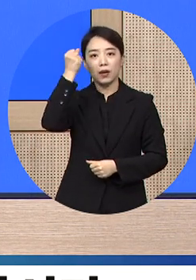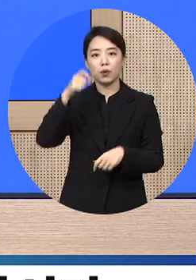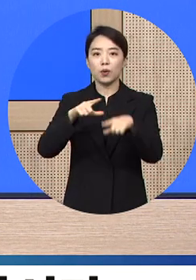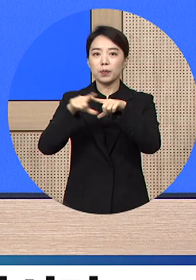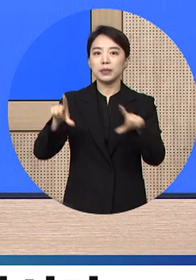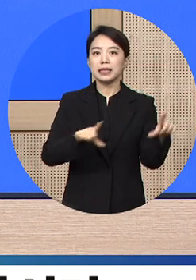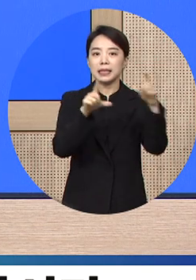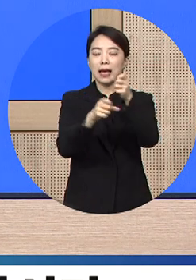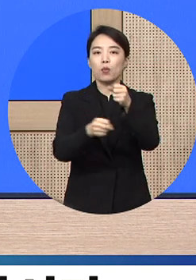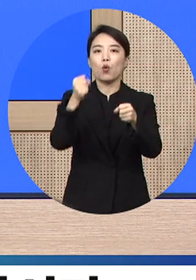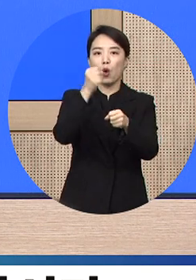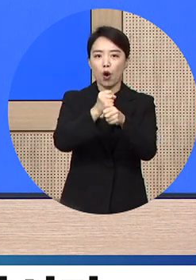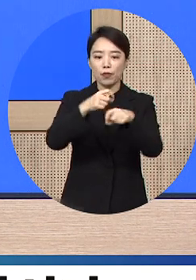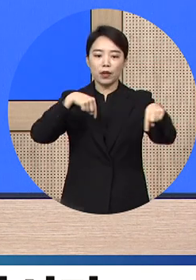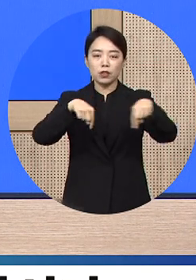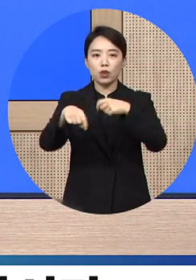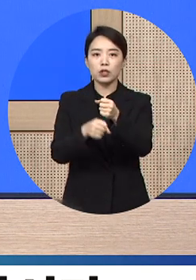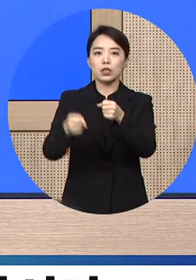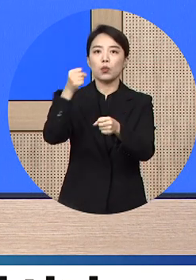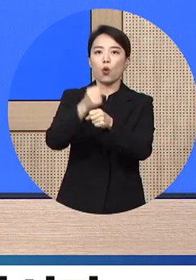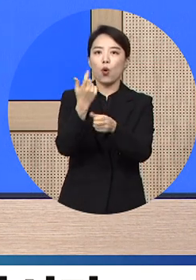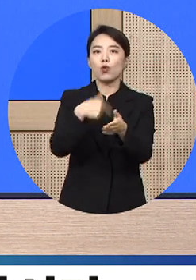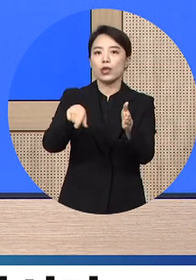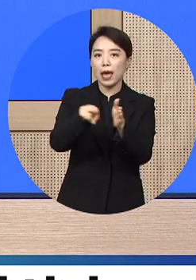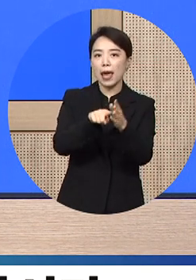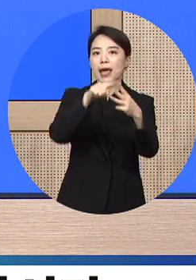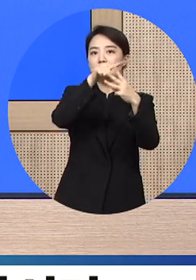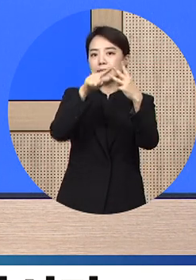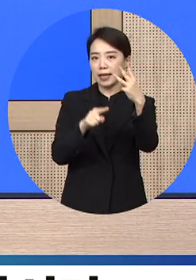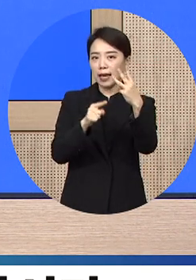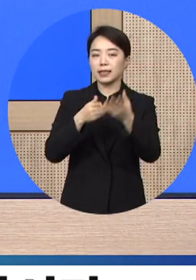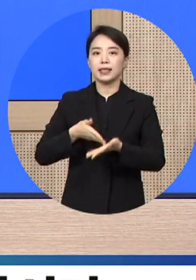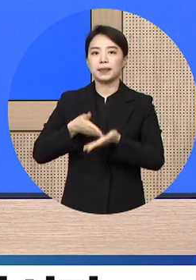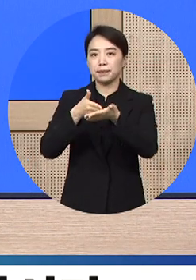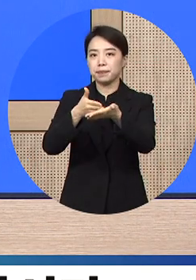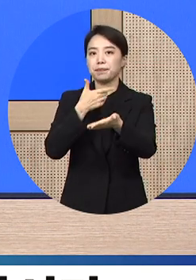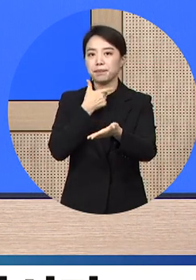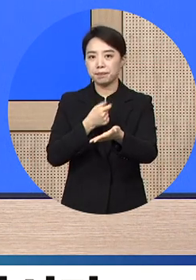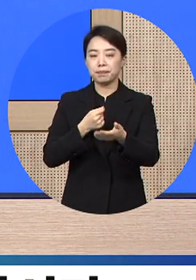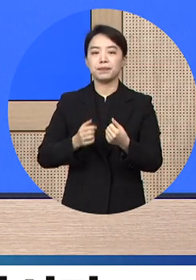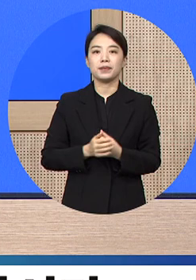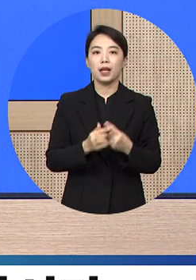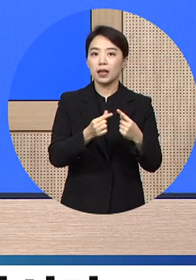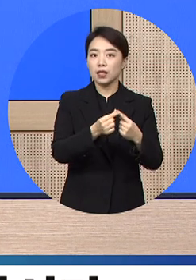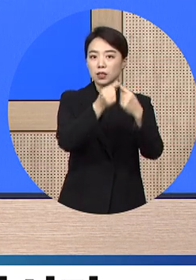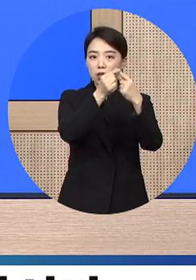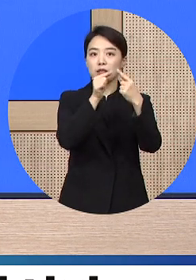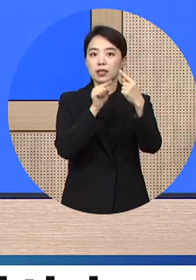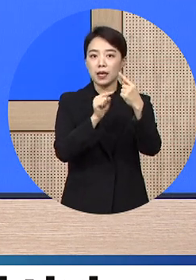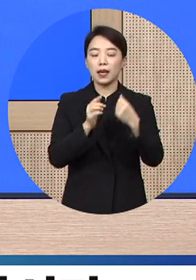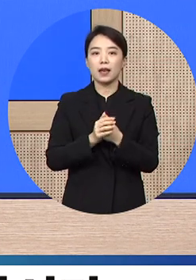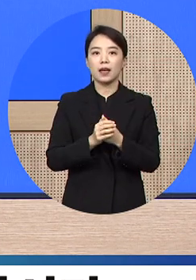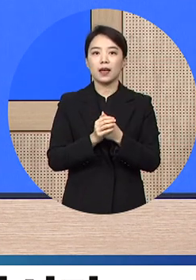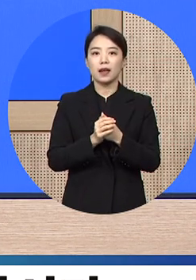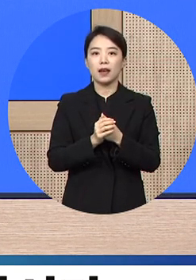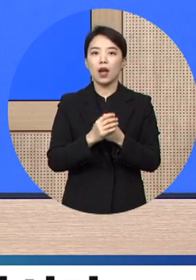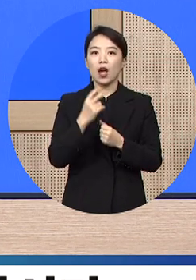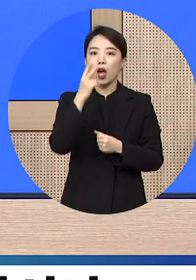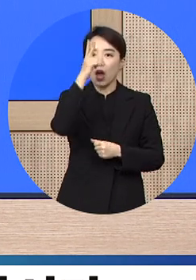복원, 정치 복원을 위해 세 가지 제안을 하고자 합니다. 첫째,